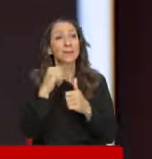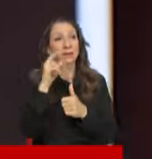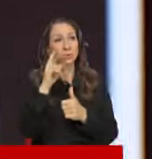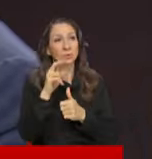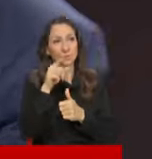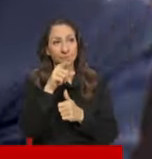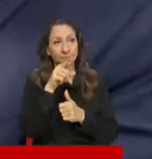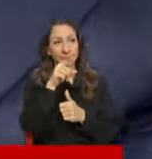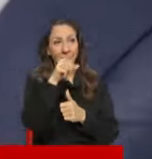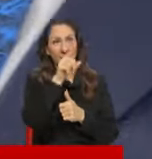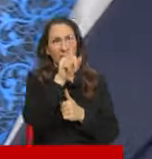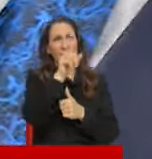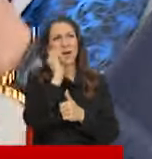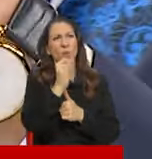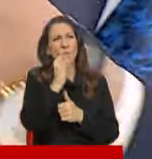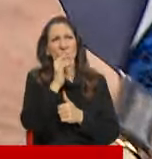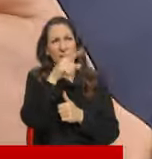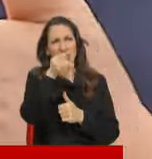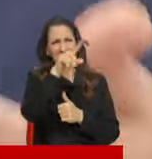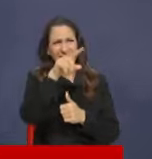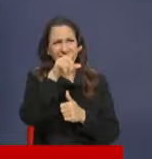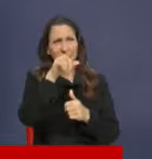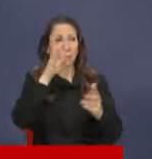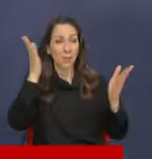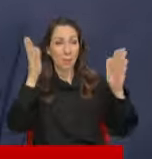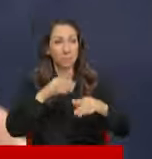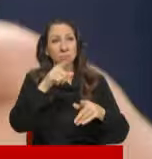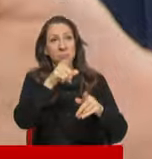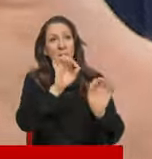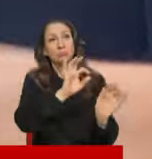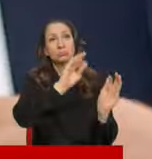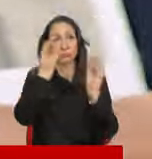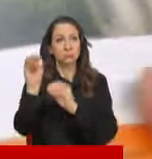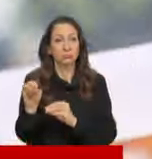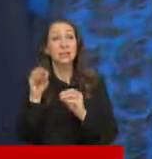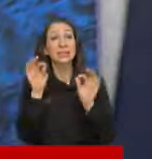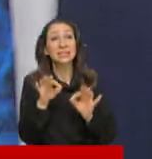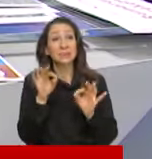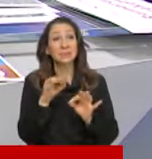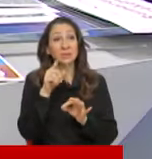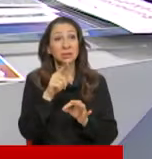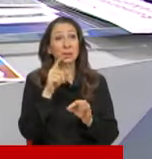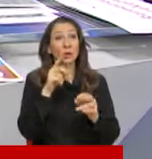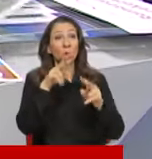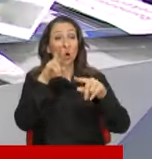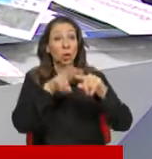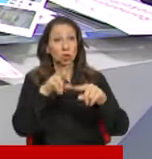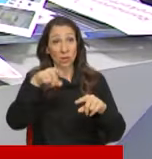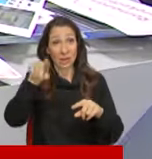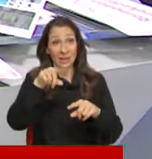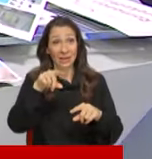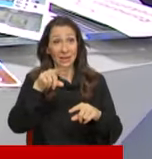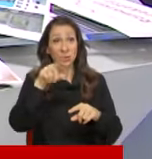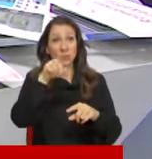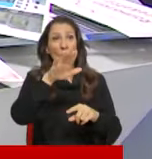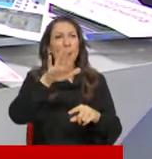gösterelim Evet bakın hızlı çektiğiniz şu yapılardan taşıdı ve şimdi şurada oturanları